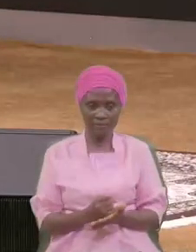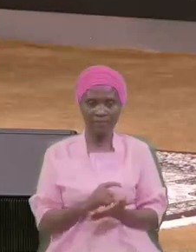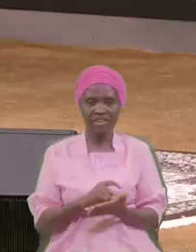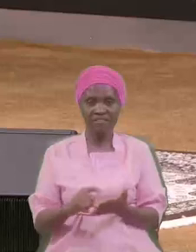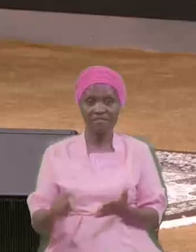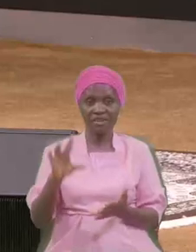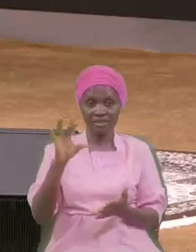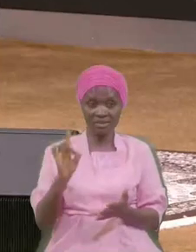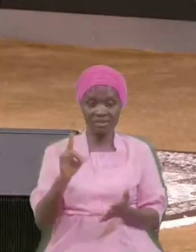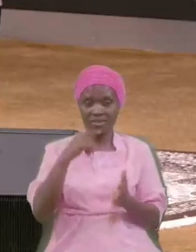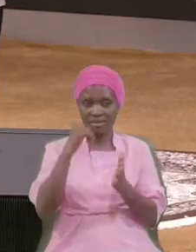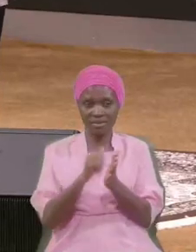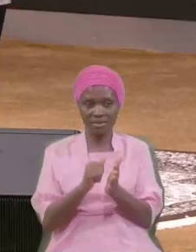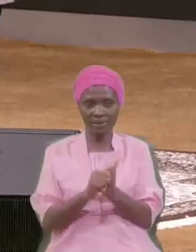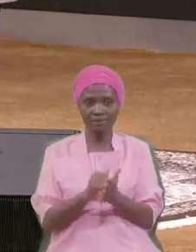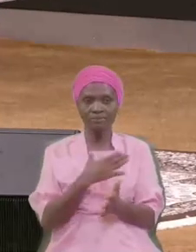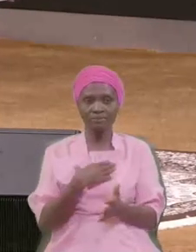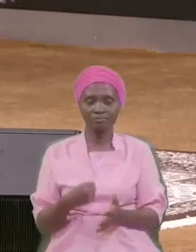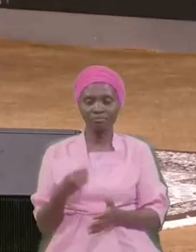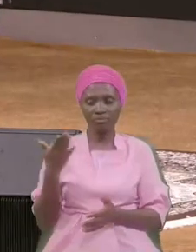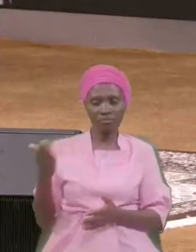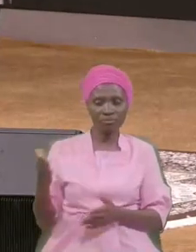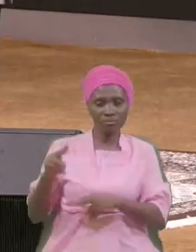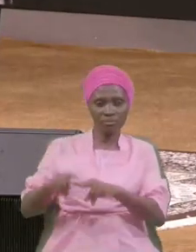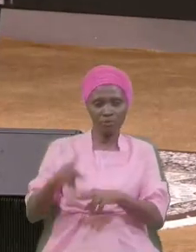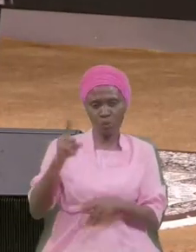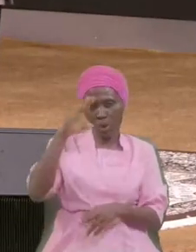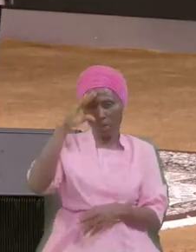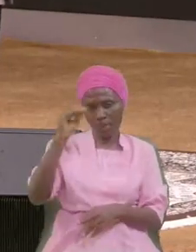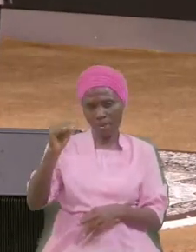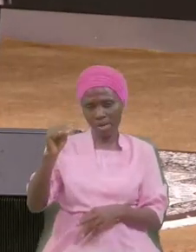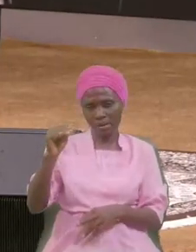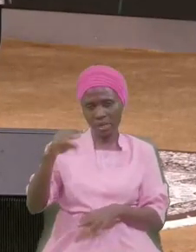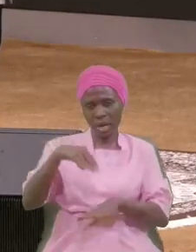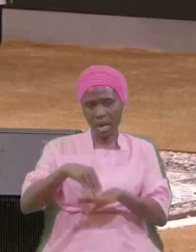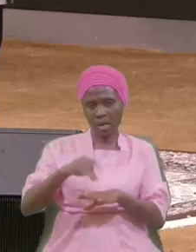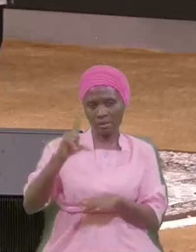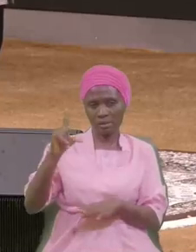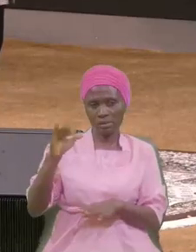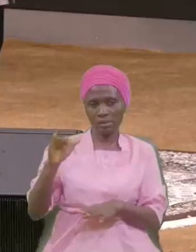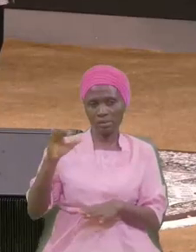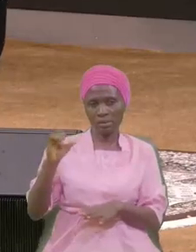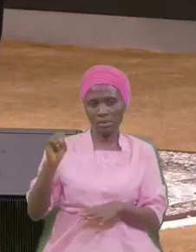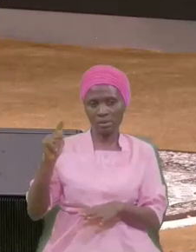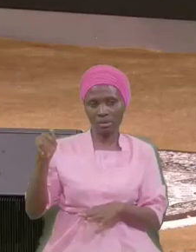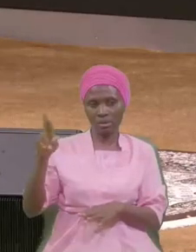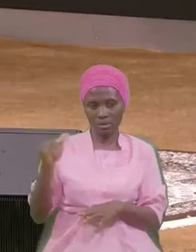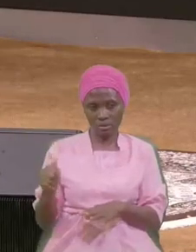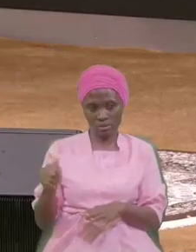À Lystre se tenait assis un homme impotent des